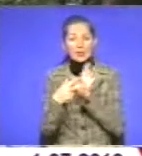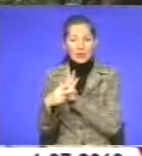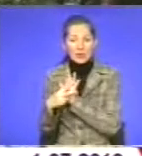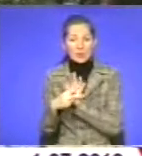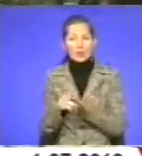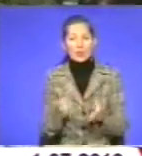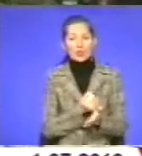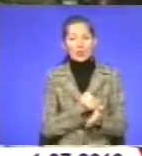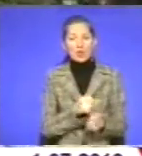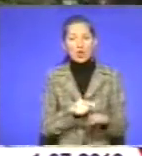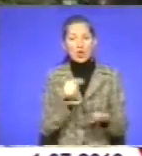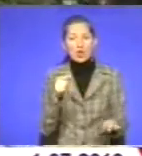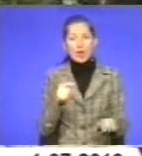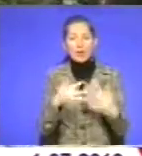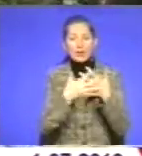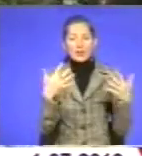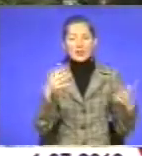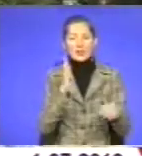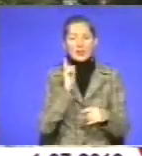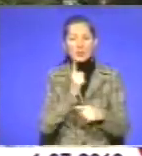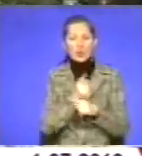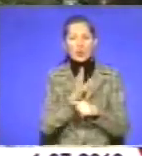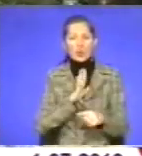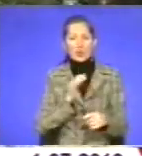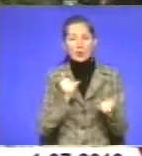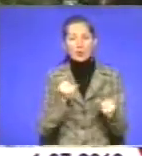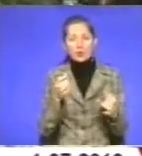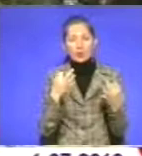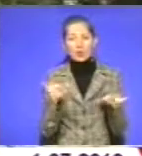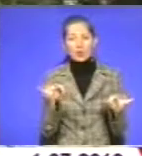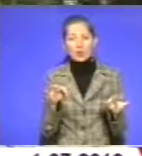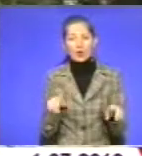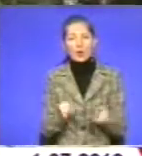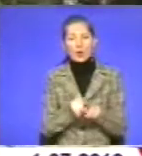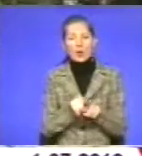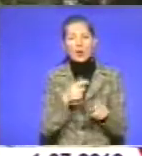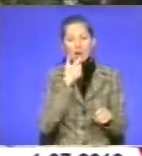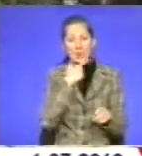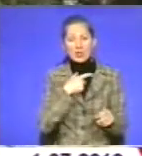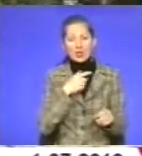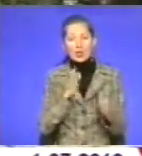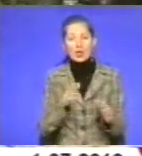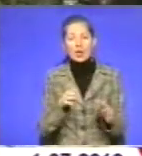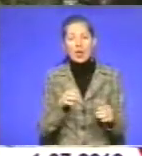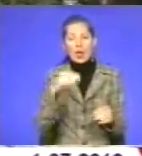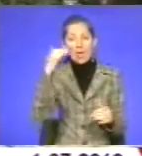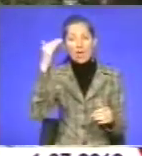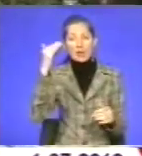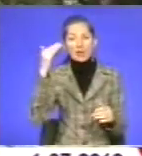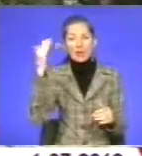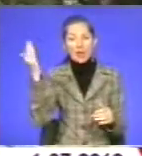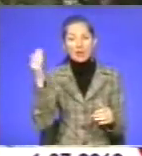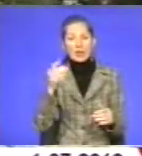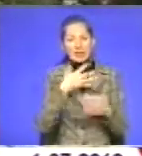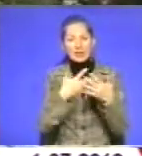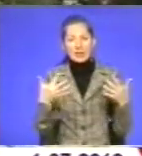виходить. Торкання сітки заборонено було, але зараз вроді дозволить так само, як же і в класичному, тільки верхній край сітки. Ну і грається